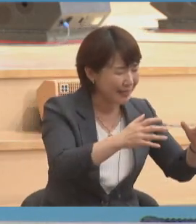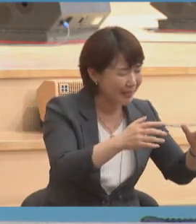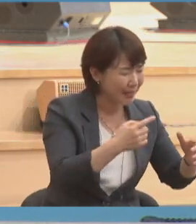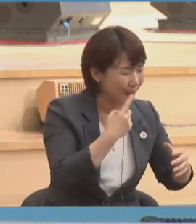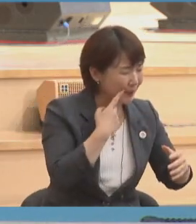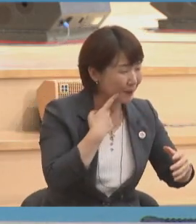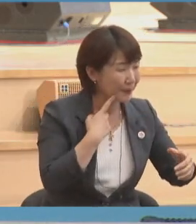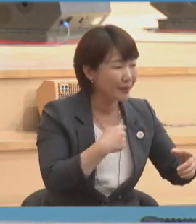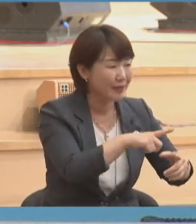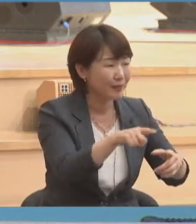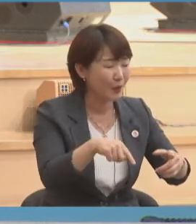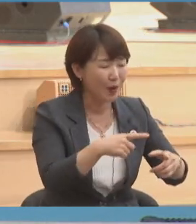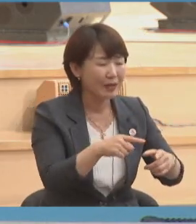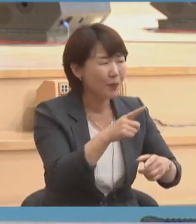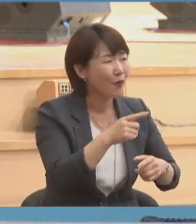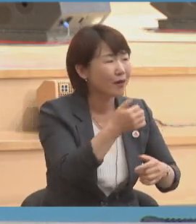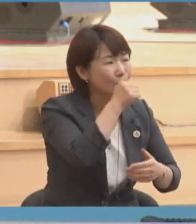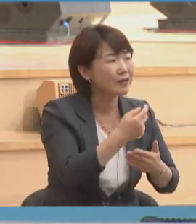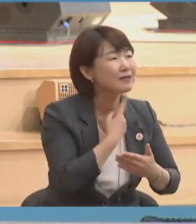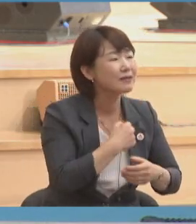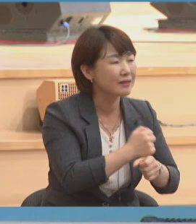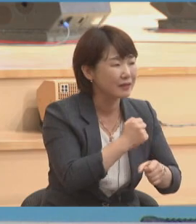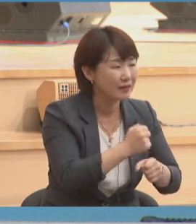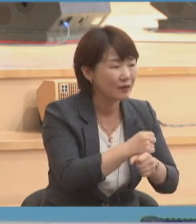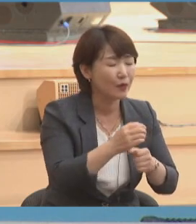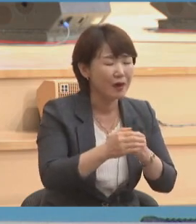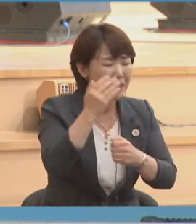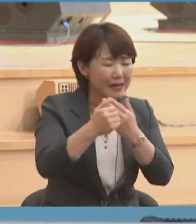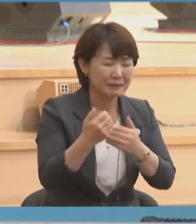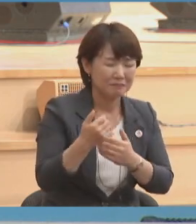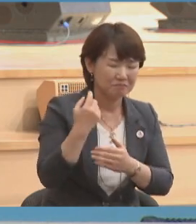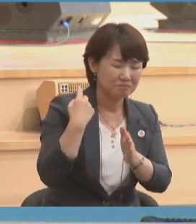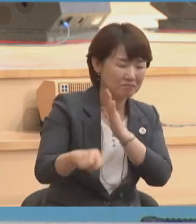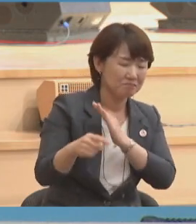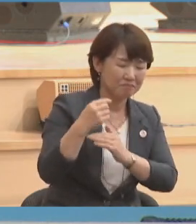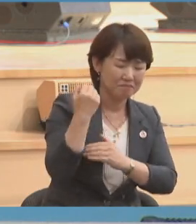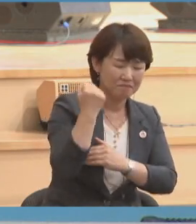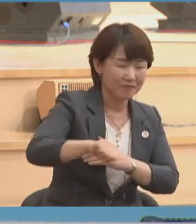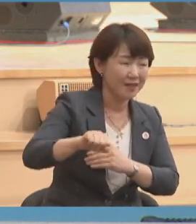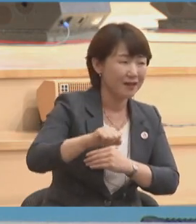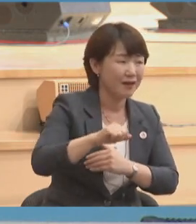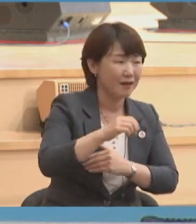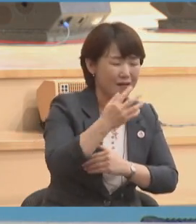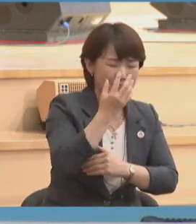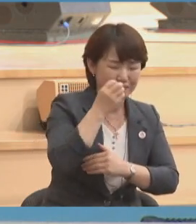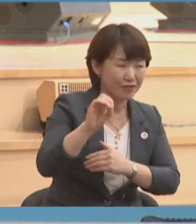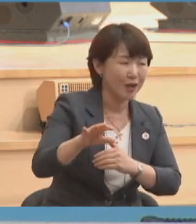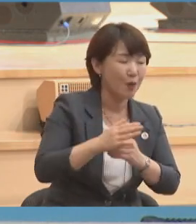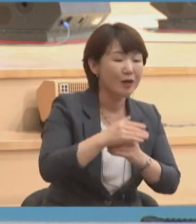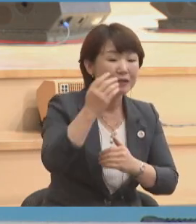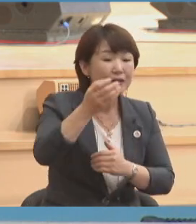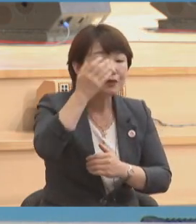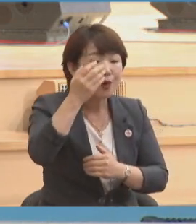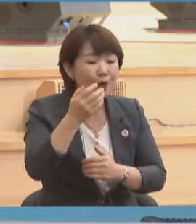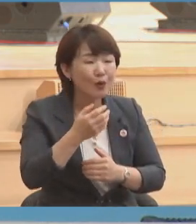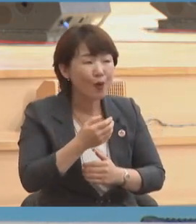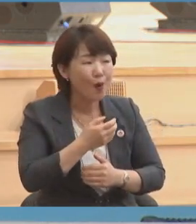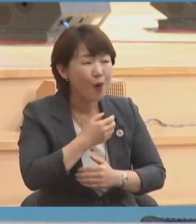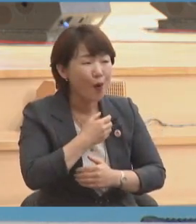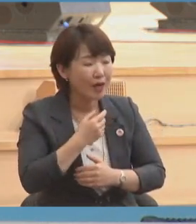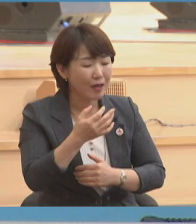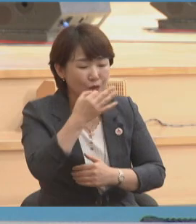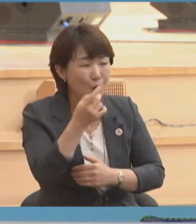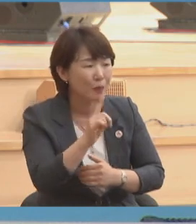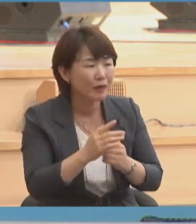저속하고 죄를 짓도록 하고 하나님 뭐 거역하고 무시하고 성령의 소원은 뭐라고요? 하나님이 기뻐하는